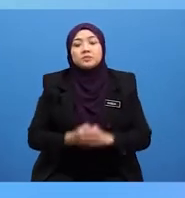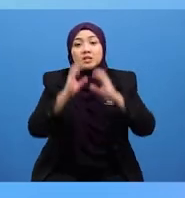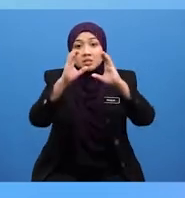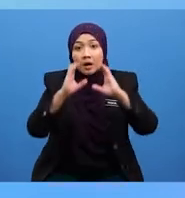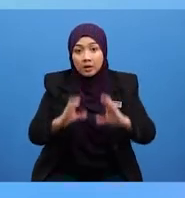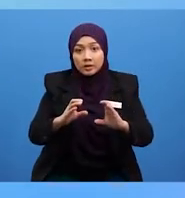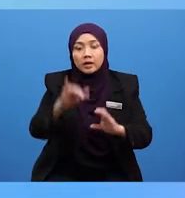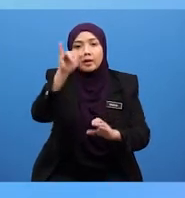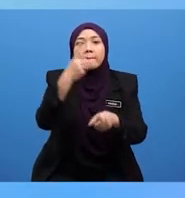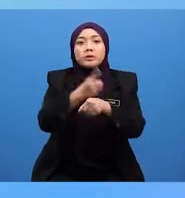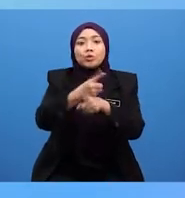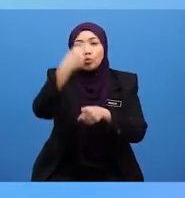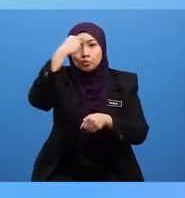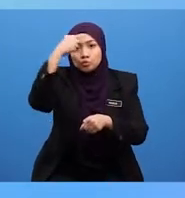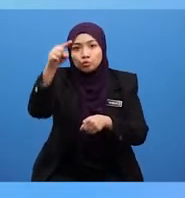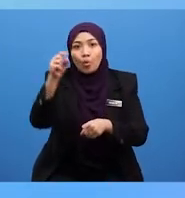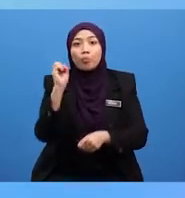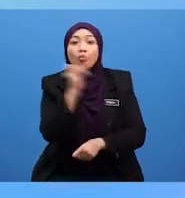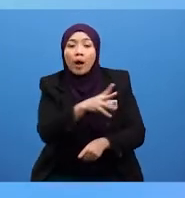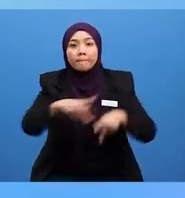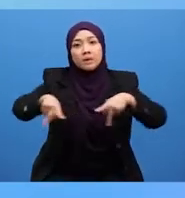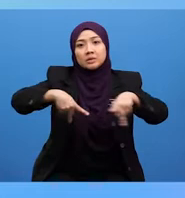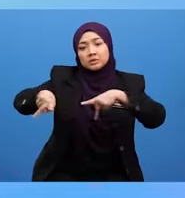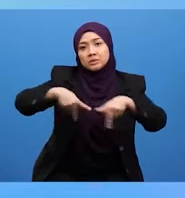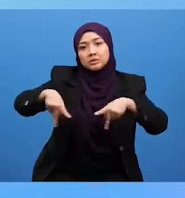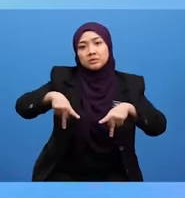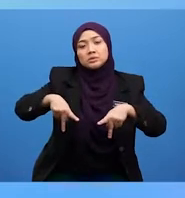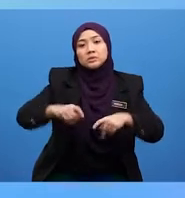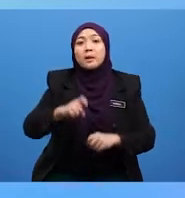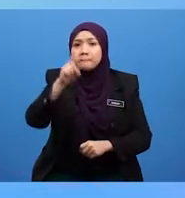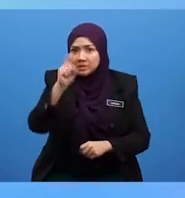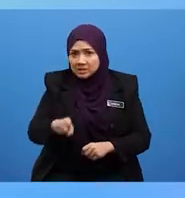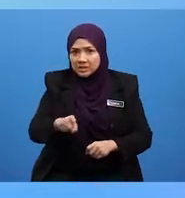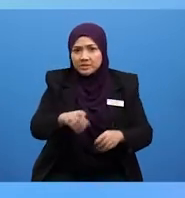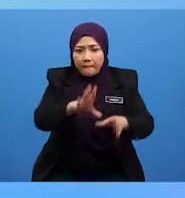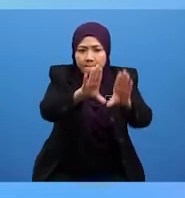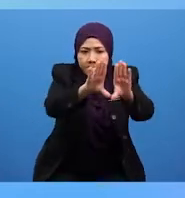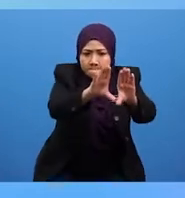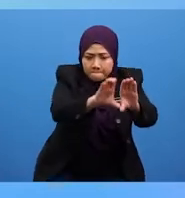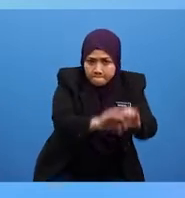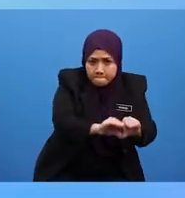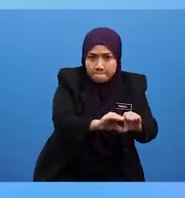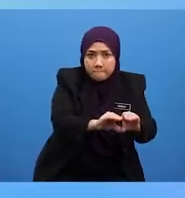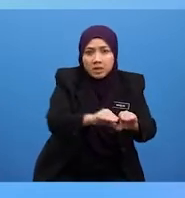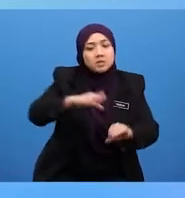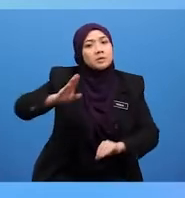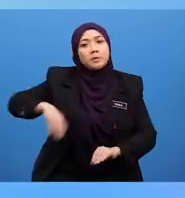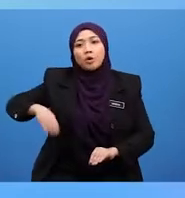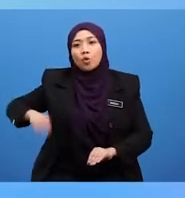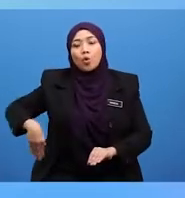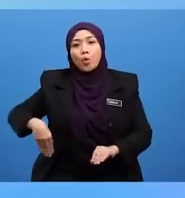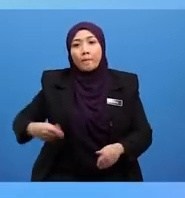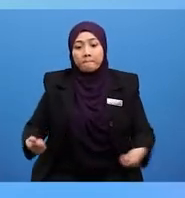plastik. Plastik yang dibuang perlu dimampatkan terlebih dahulu sebelum